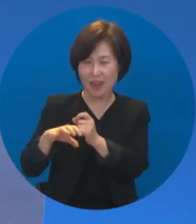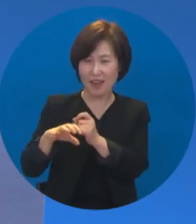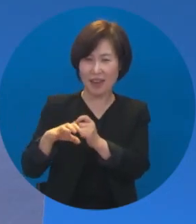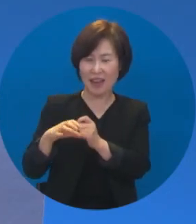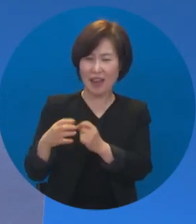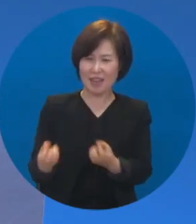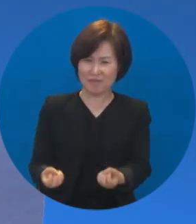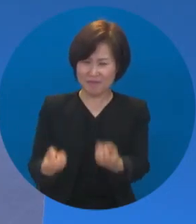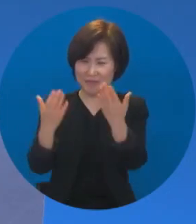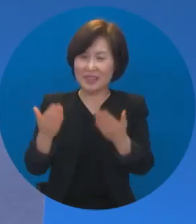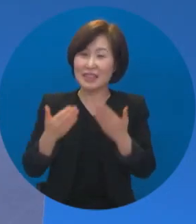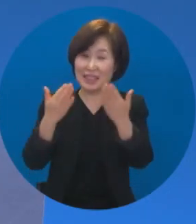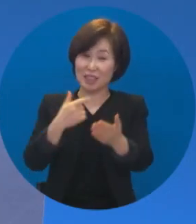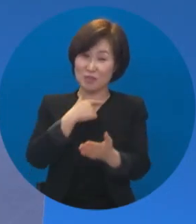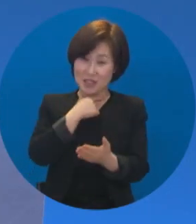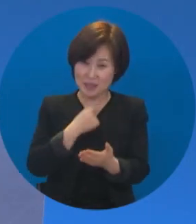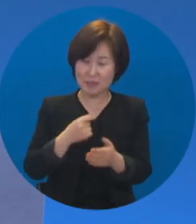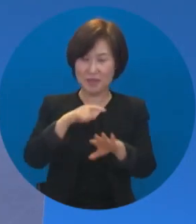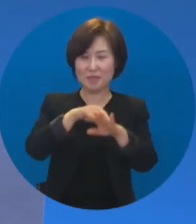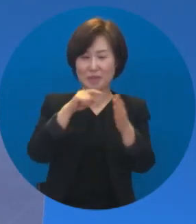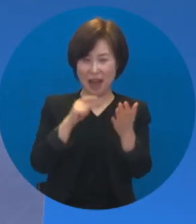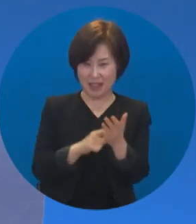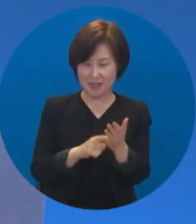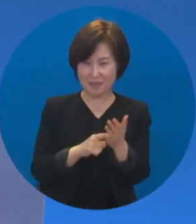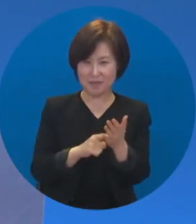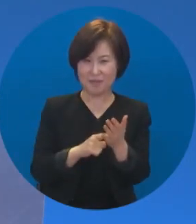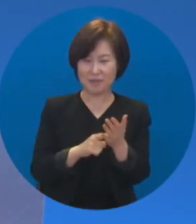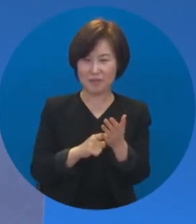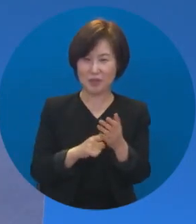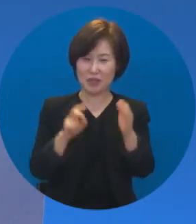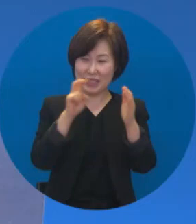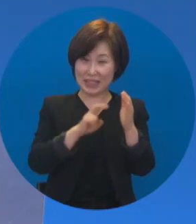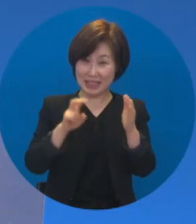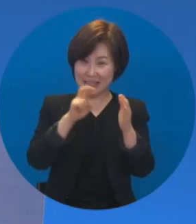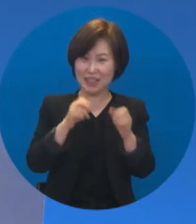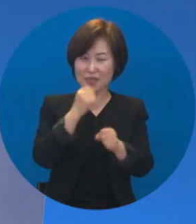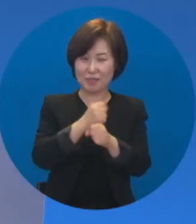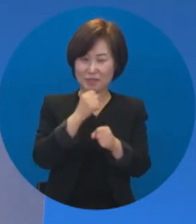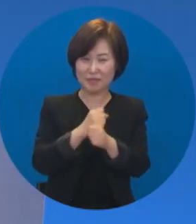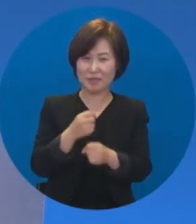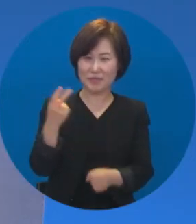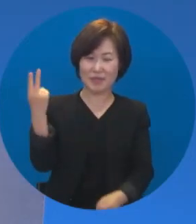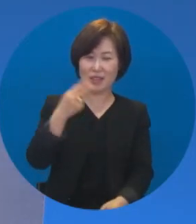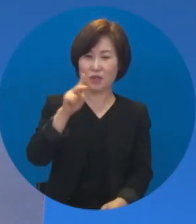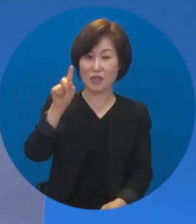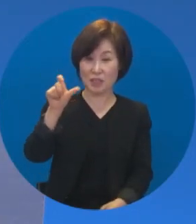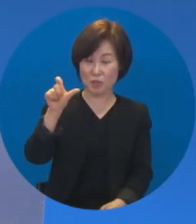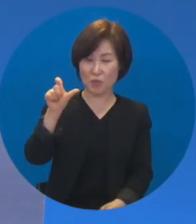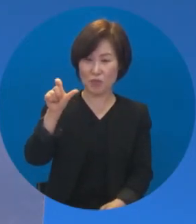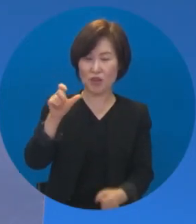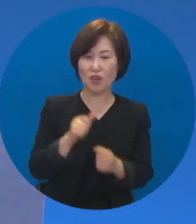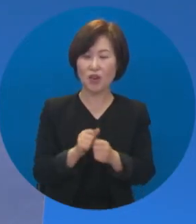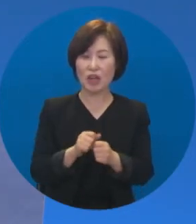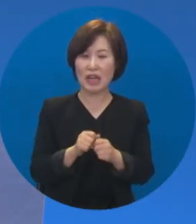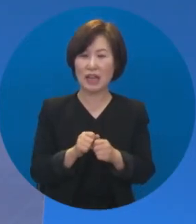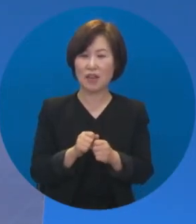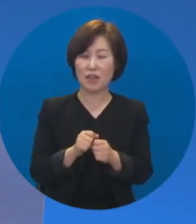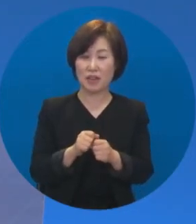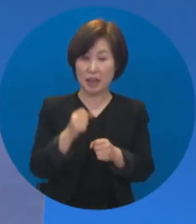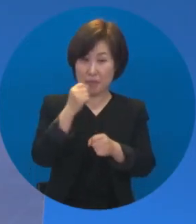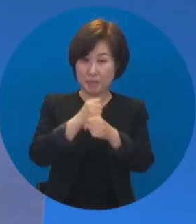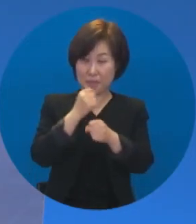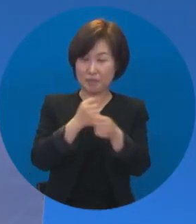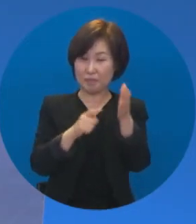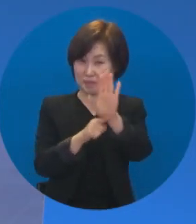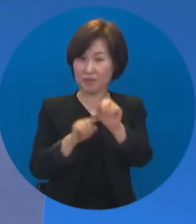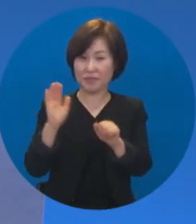라는 고백이 낙헌제 앨범의 고백이었습니다. 2015년 8월 20일에 그 앨범을 발매했거든요.